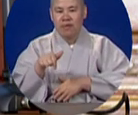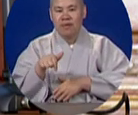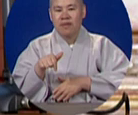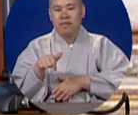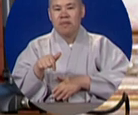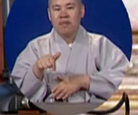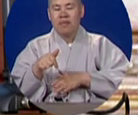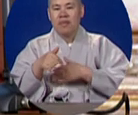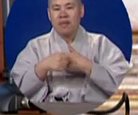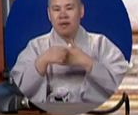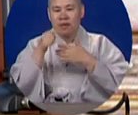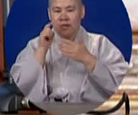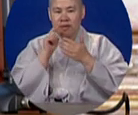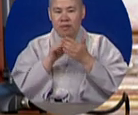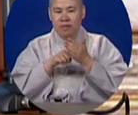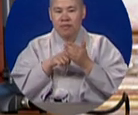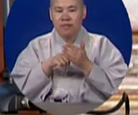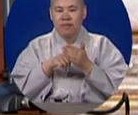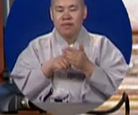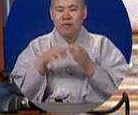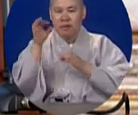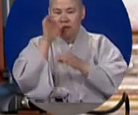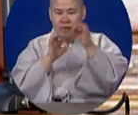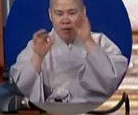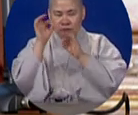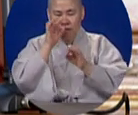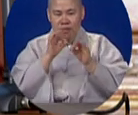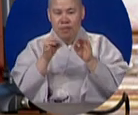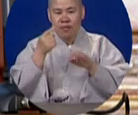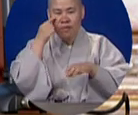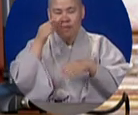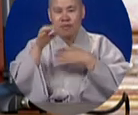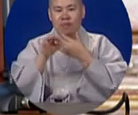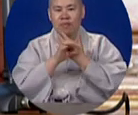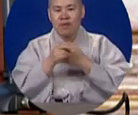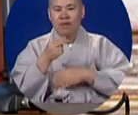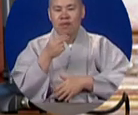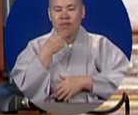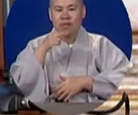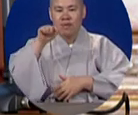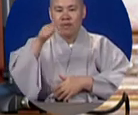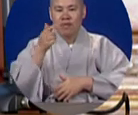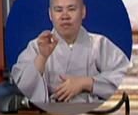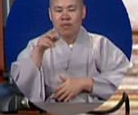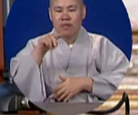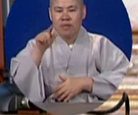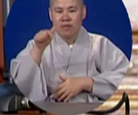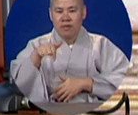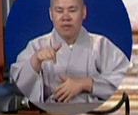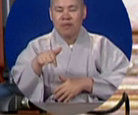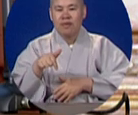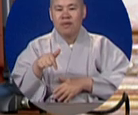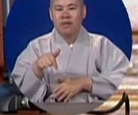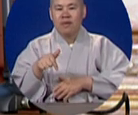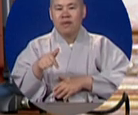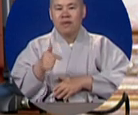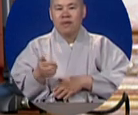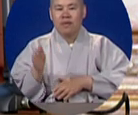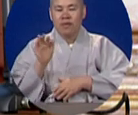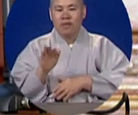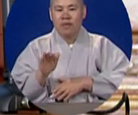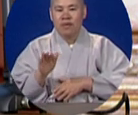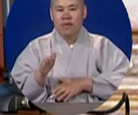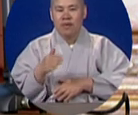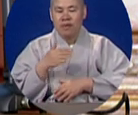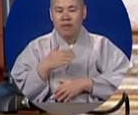공적심이에요 찾아보면 없어요 그걸 공적이라고 그래요 그런데 모르느냐